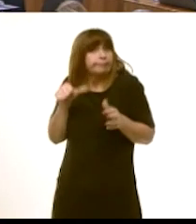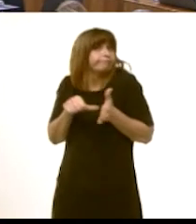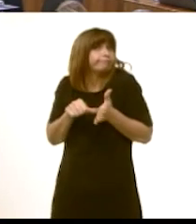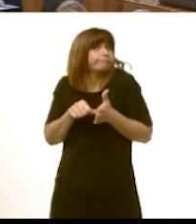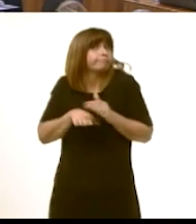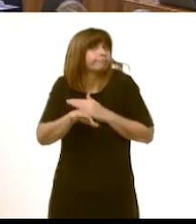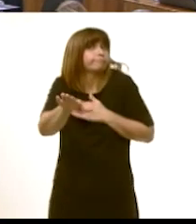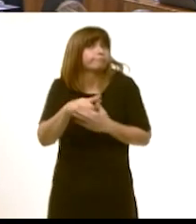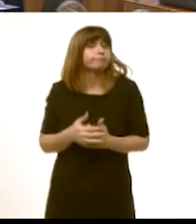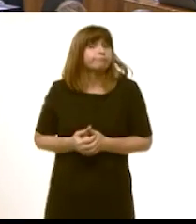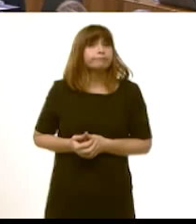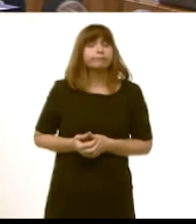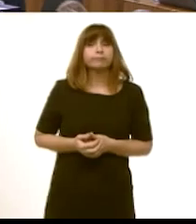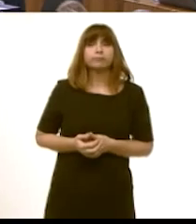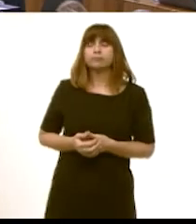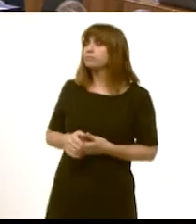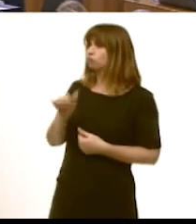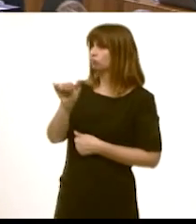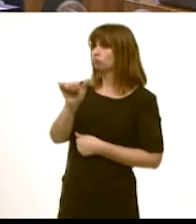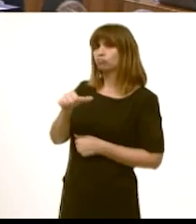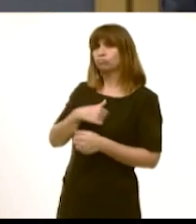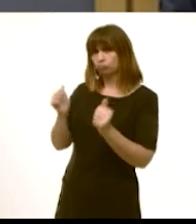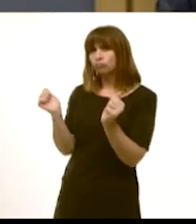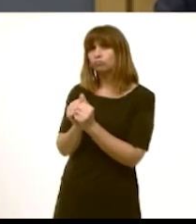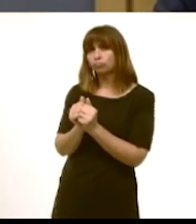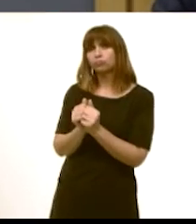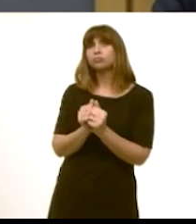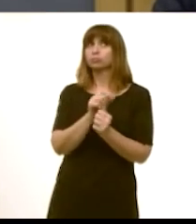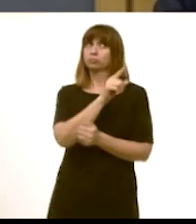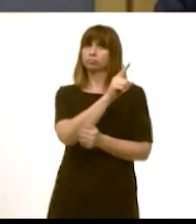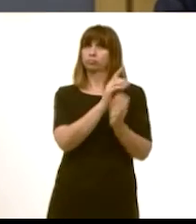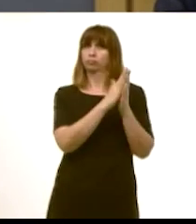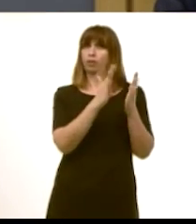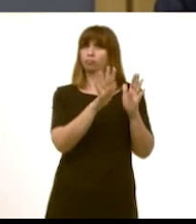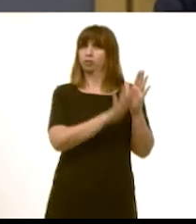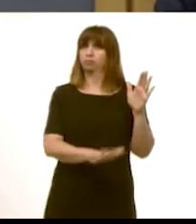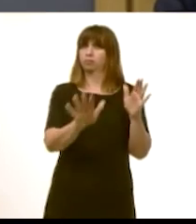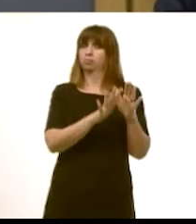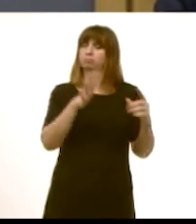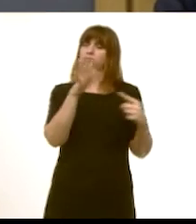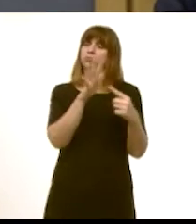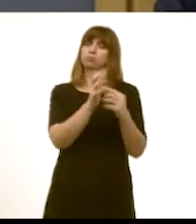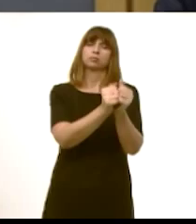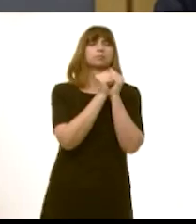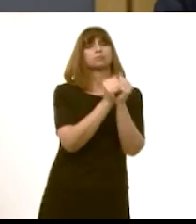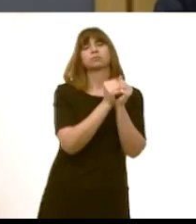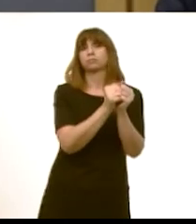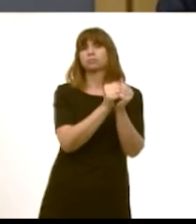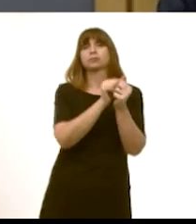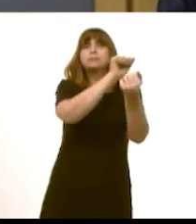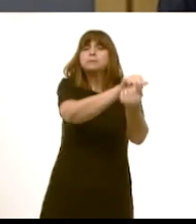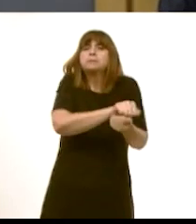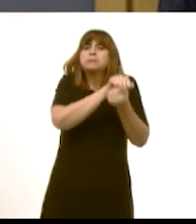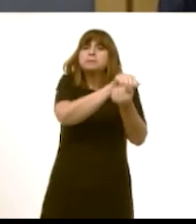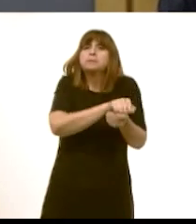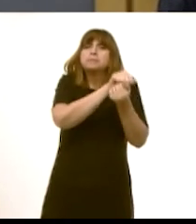cytuno gyda chi fod y Llyfrgell Genedlaethol yn adnodd bwysig i'r genedl yma, fel lle i gadw'n hanes a'n diwylliant mewn ffordd ddiogel wrth gwrs, ond